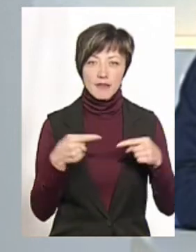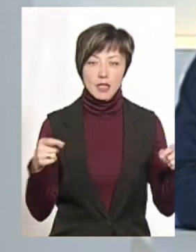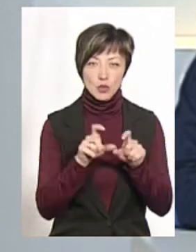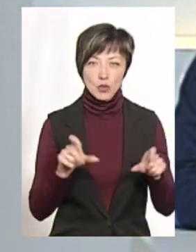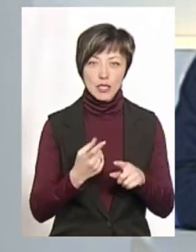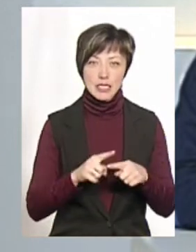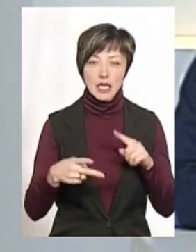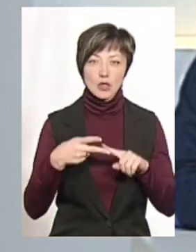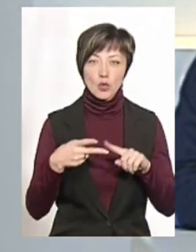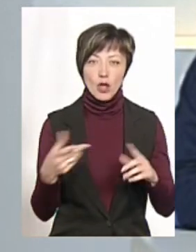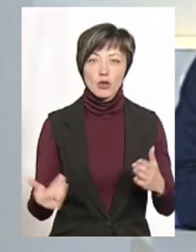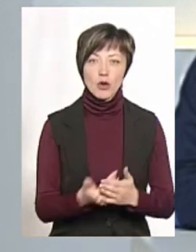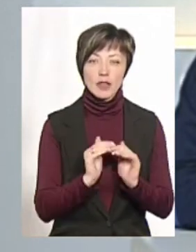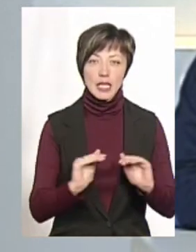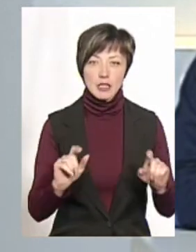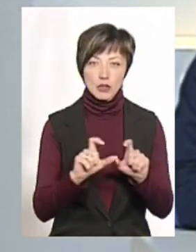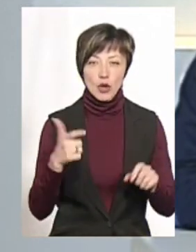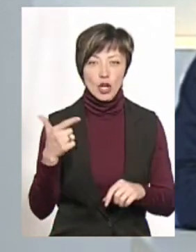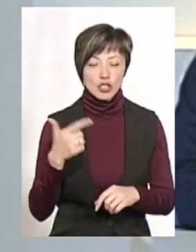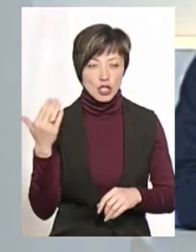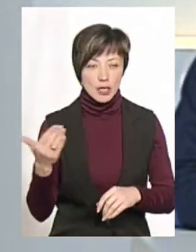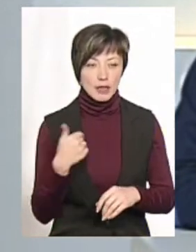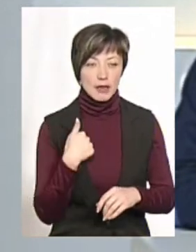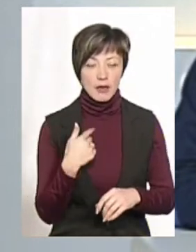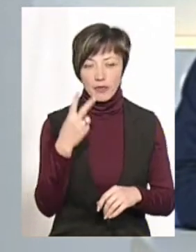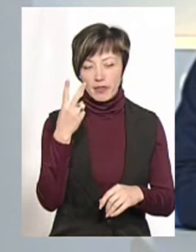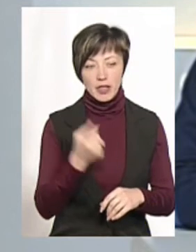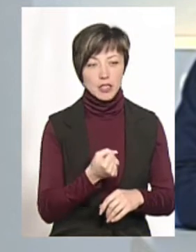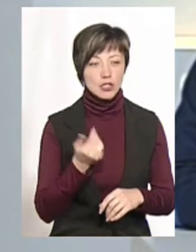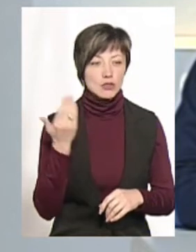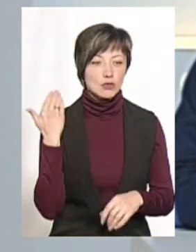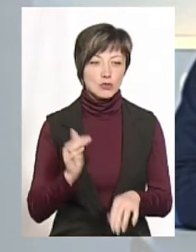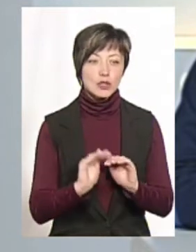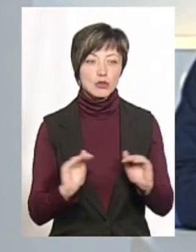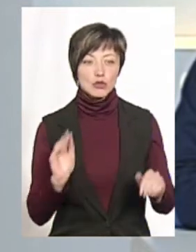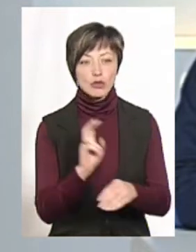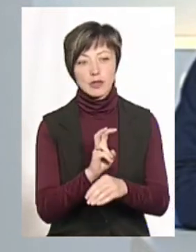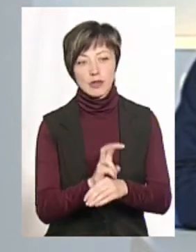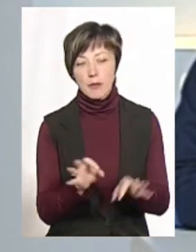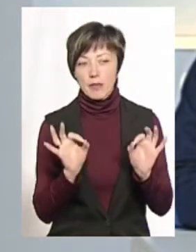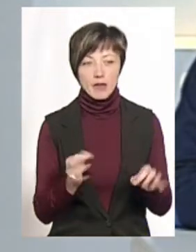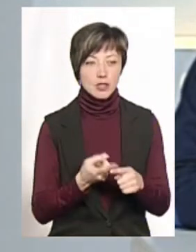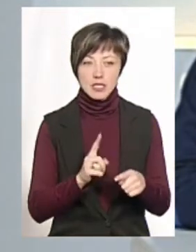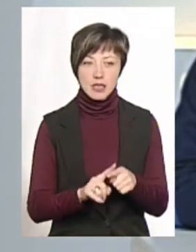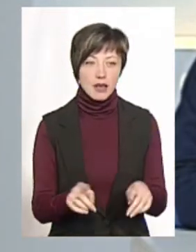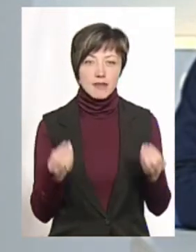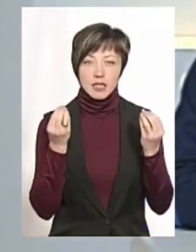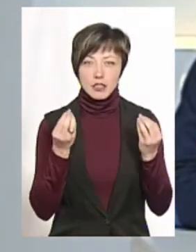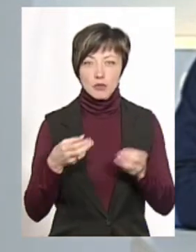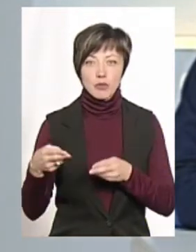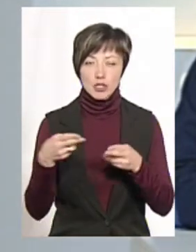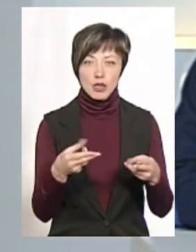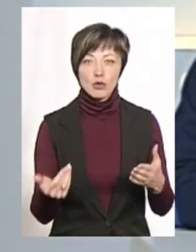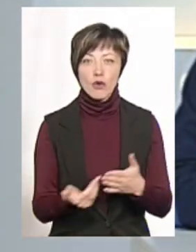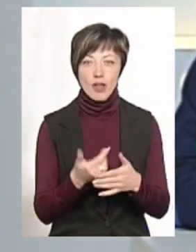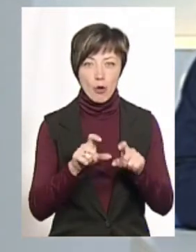інфраструктури. Це другий новий дитячий садочок в Гречанах. Я буквально 2 тижні тому садочок відвідував. Ну, направду, це фантастично, коли ти приїжджаєш